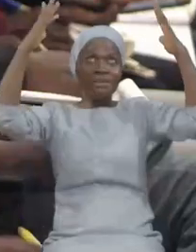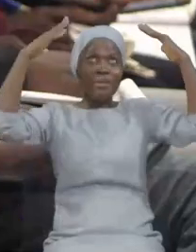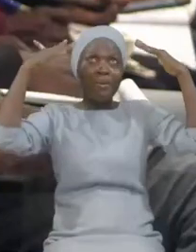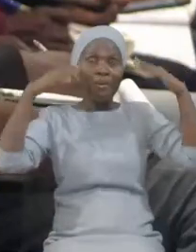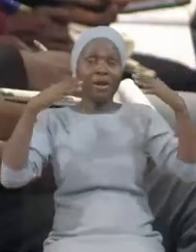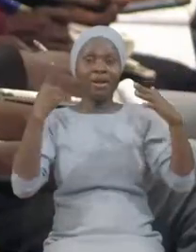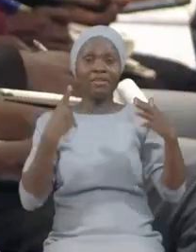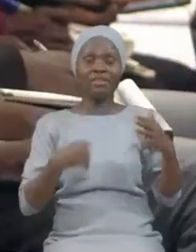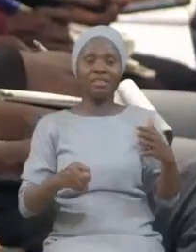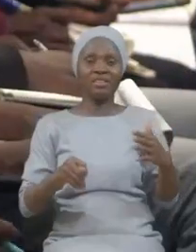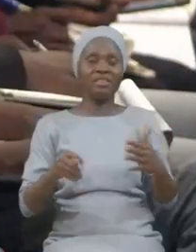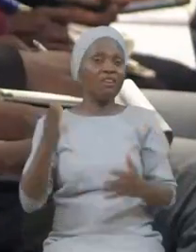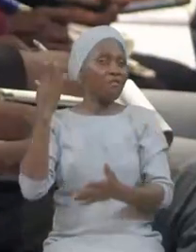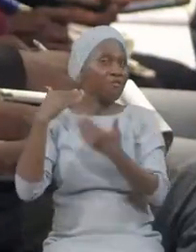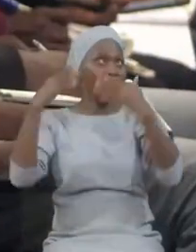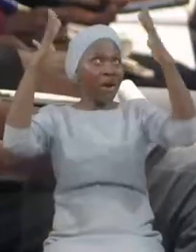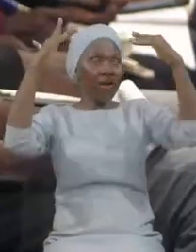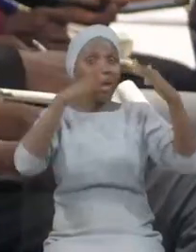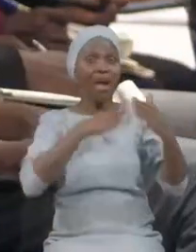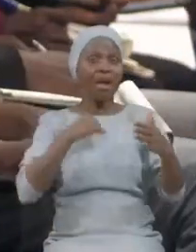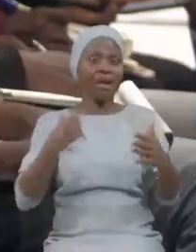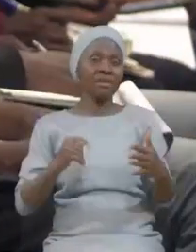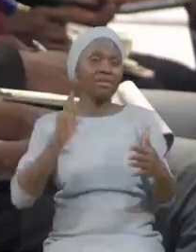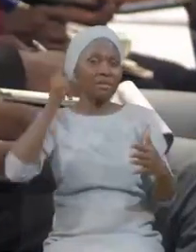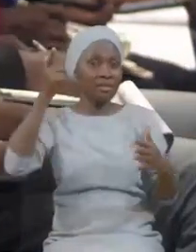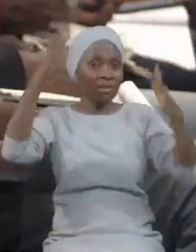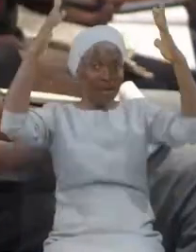de l'arrière-saison comme autrefois.